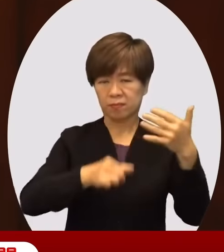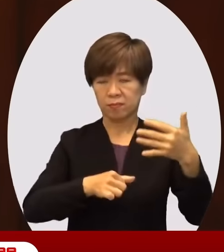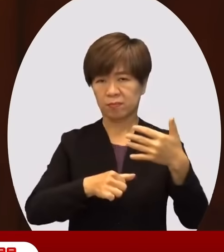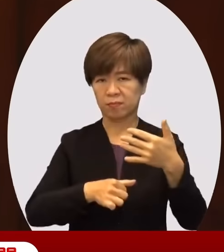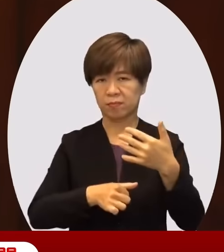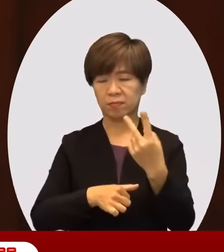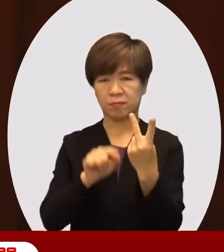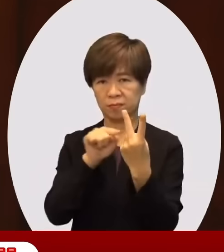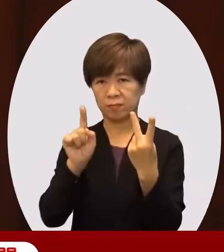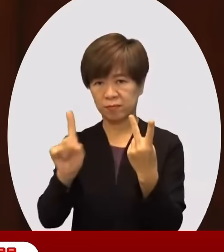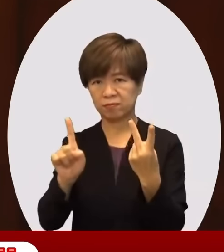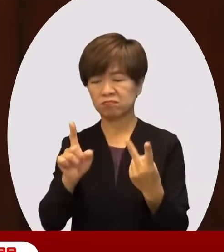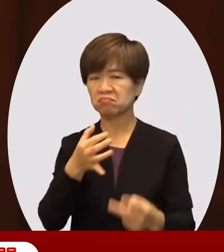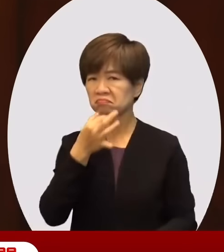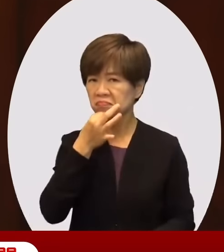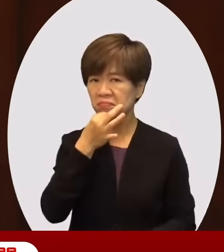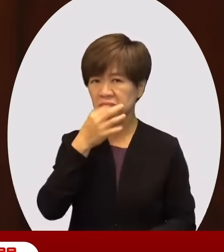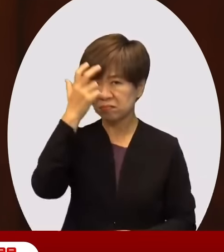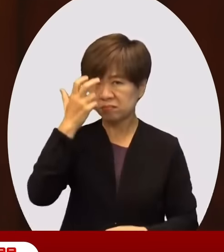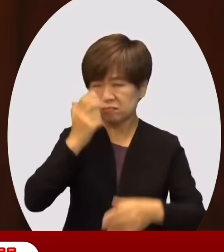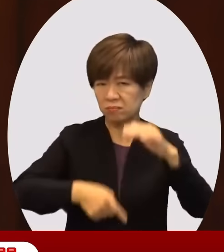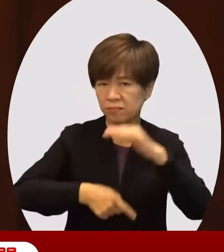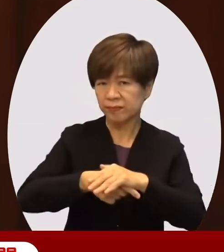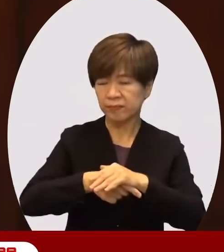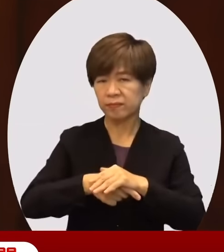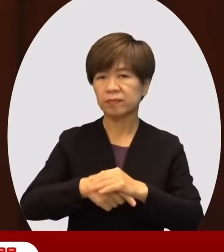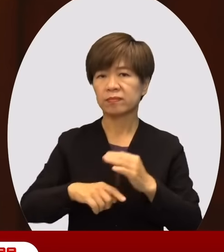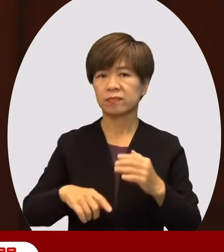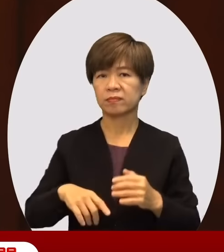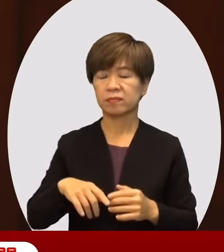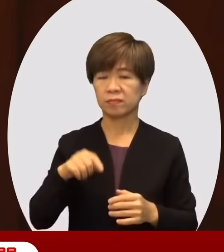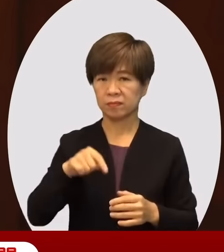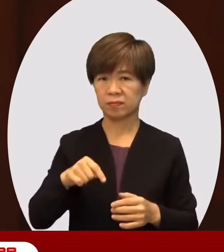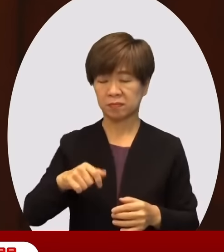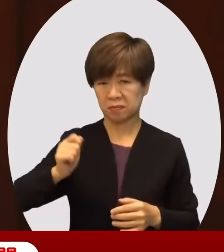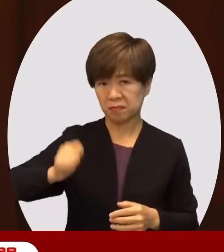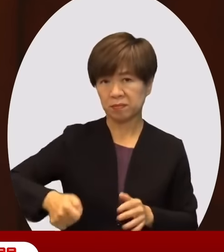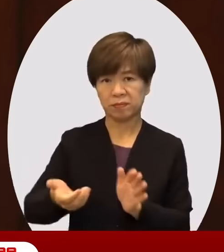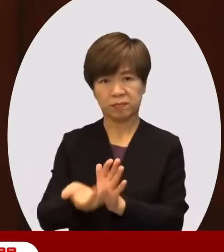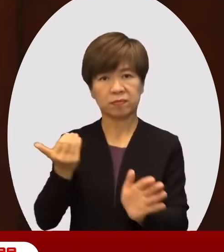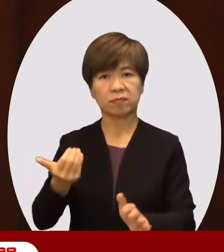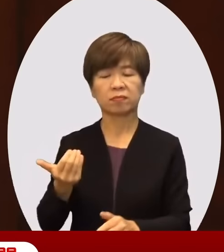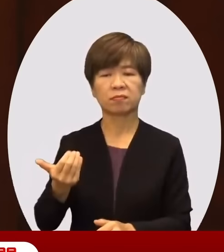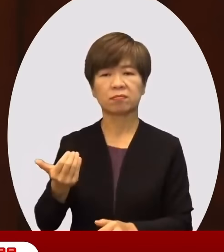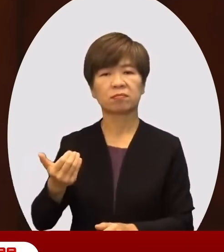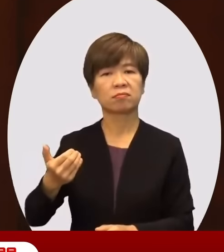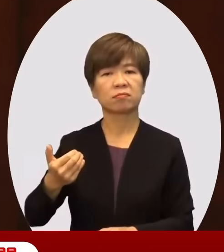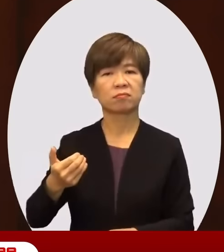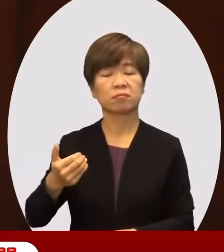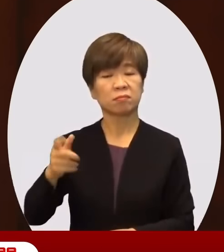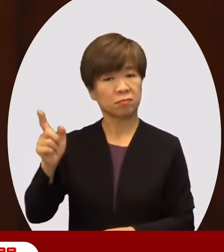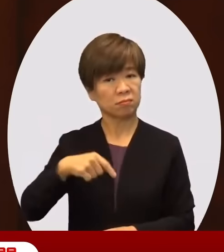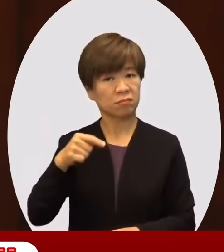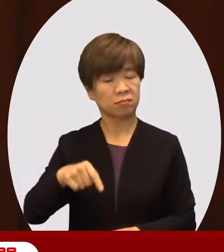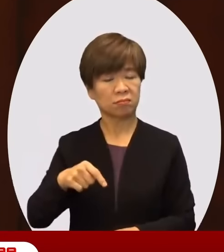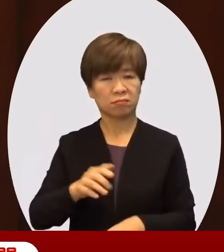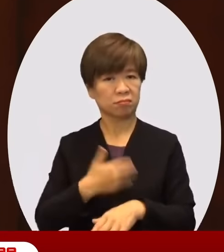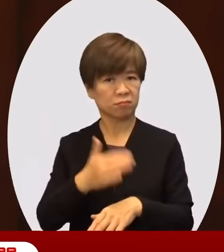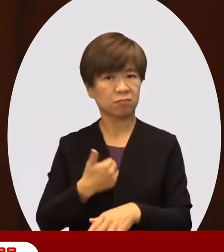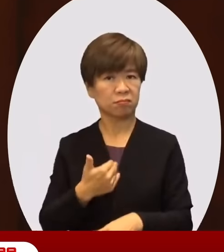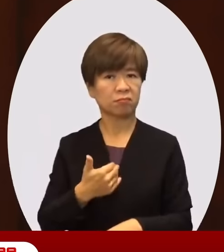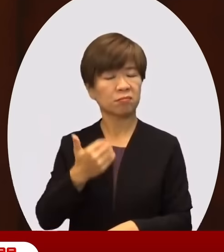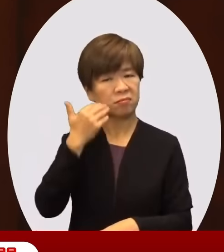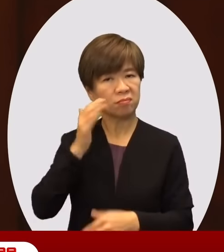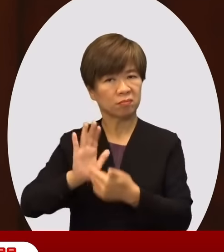的规定有违宪疑虑，在宪法法庭判决之前，他不会到宪法法庭来，以这个理由来拒绝你